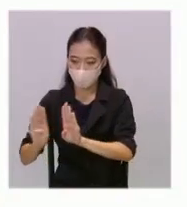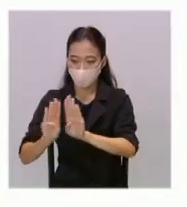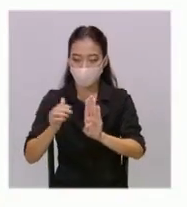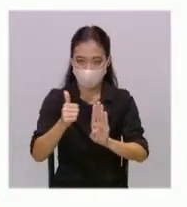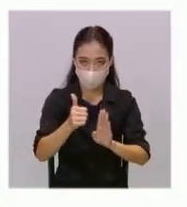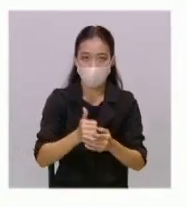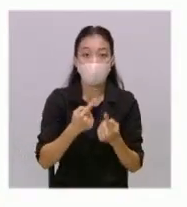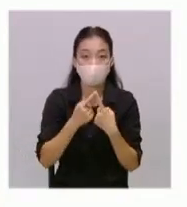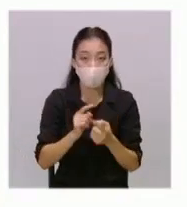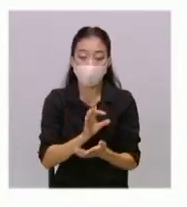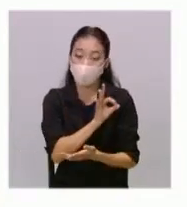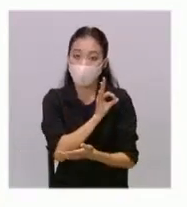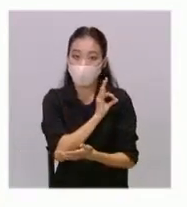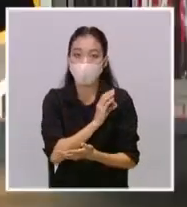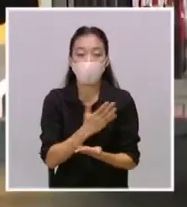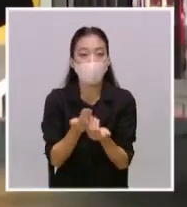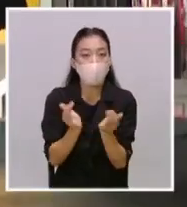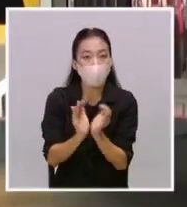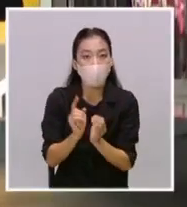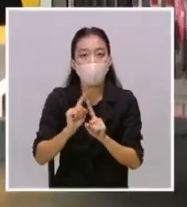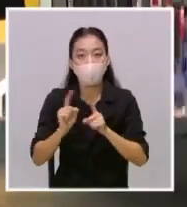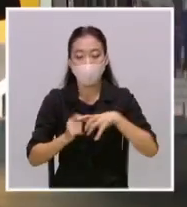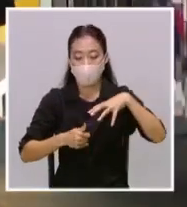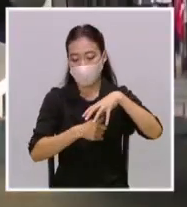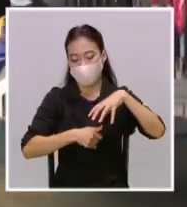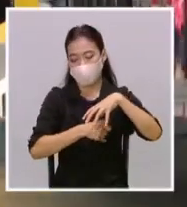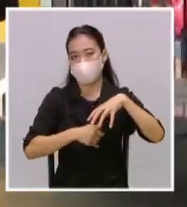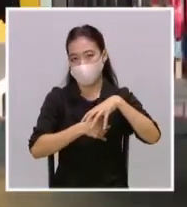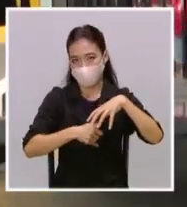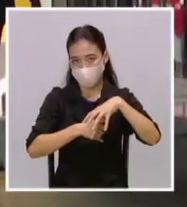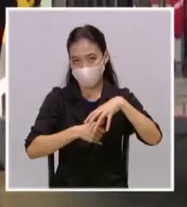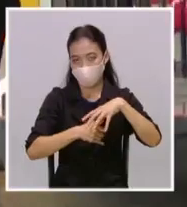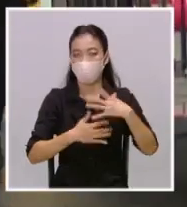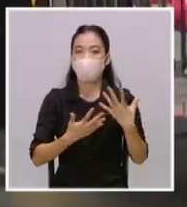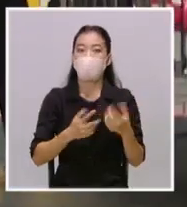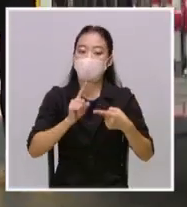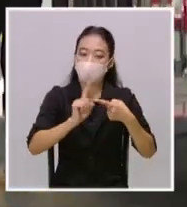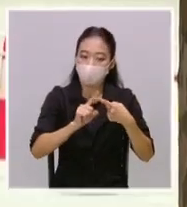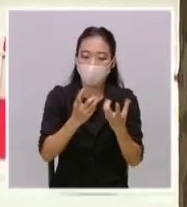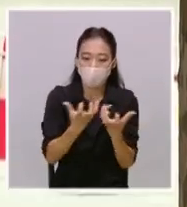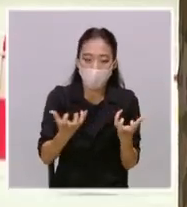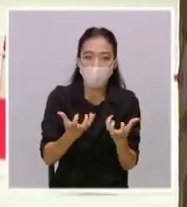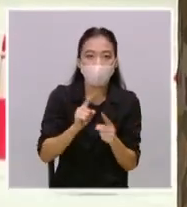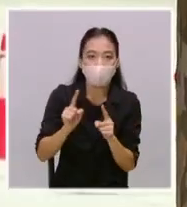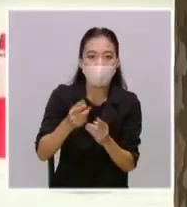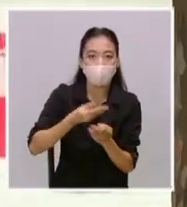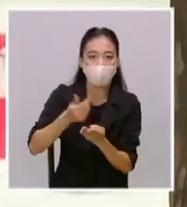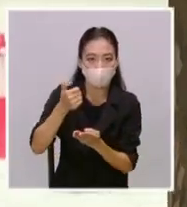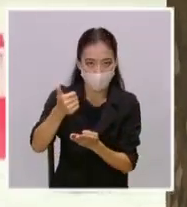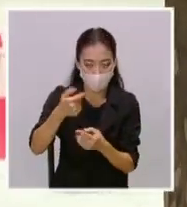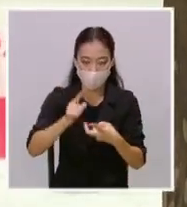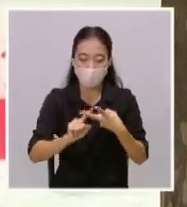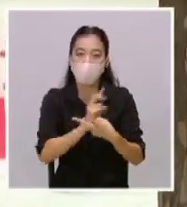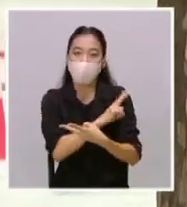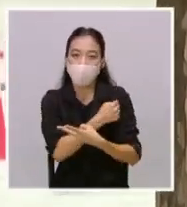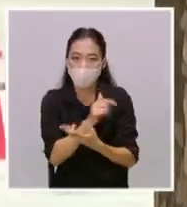ออกจากบ้านเพื่อไปซื้อของใช้ที่จำเป็นคือเพื่อรับบริการทางการแพทย์ได้ครั้งละไม่เกิน2คนเดินทางไก